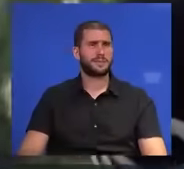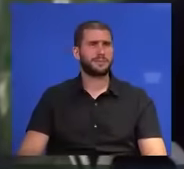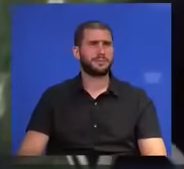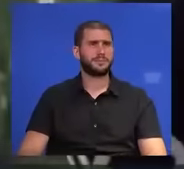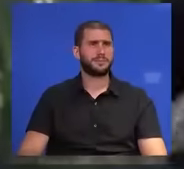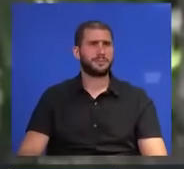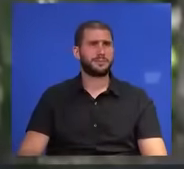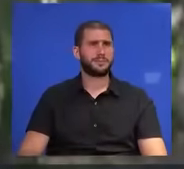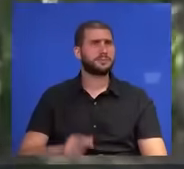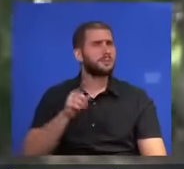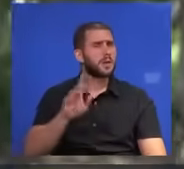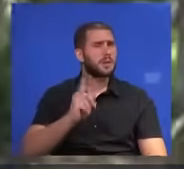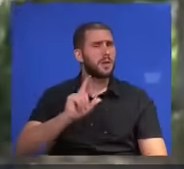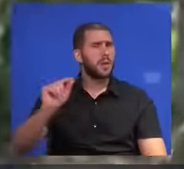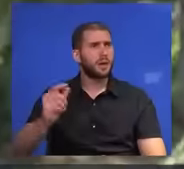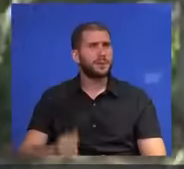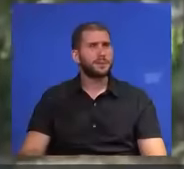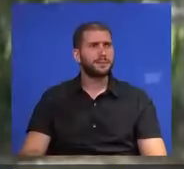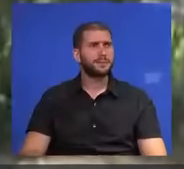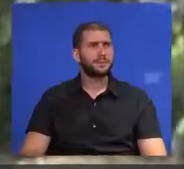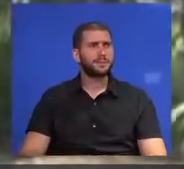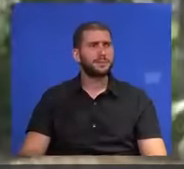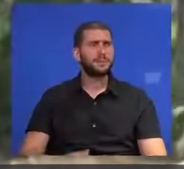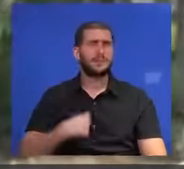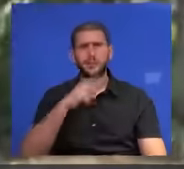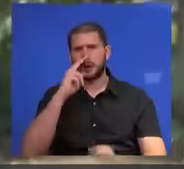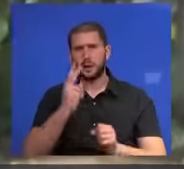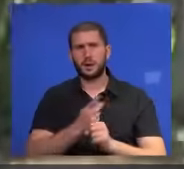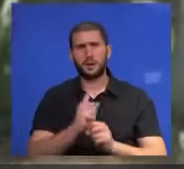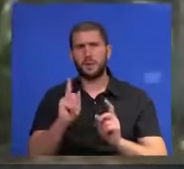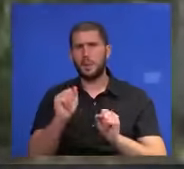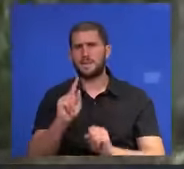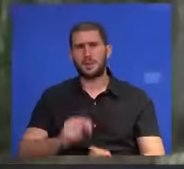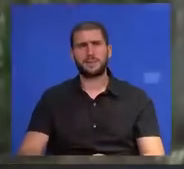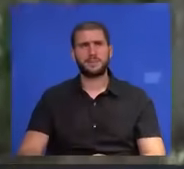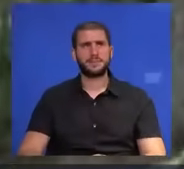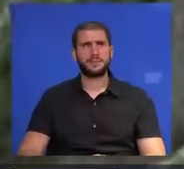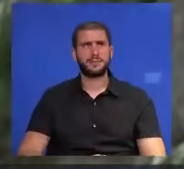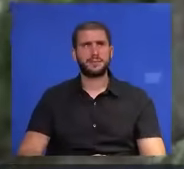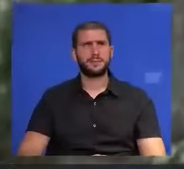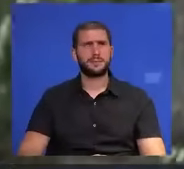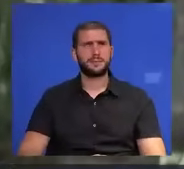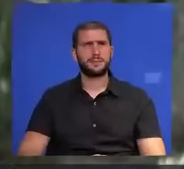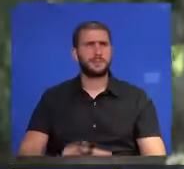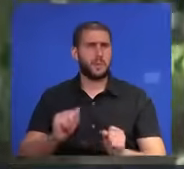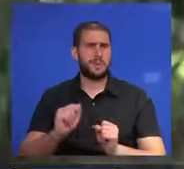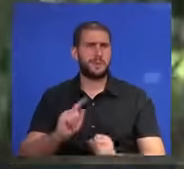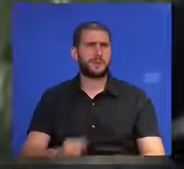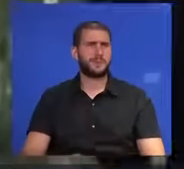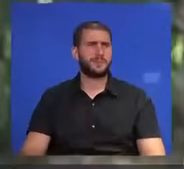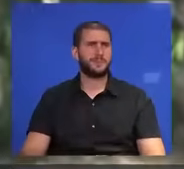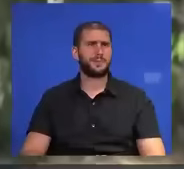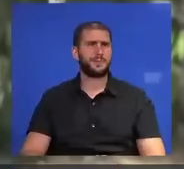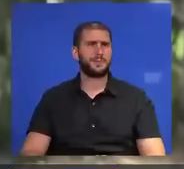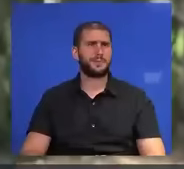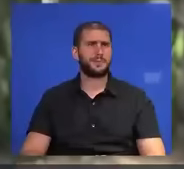ואתה? למה לא הלכת? לא, אני רגיל, לא מחפת. מה? לא מחפת, רגיל. אתה לא מפחד? לא.